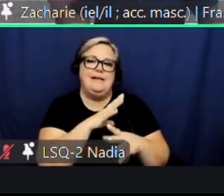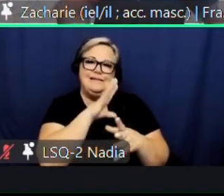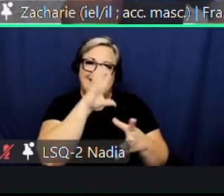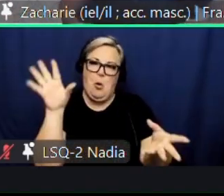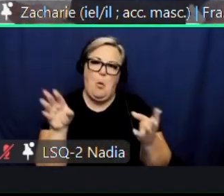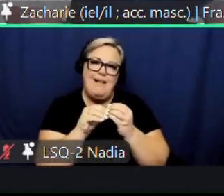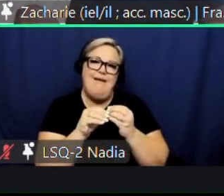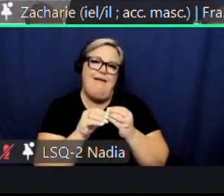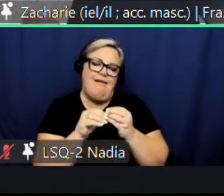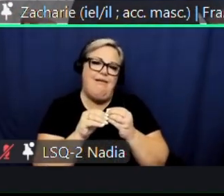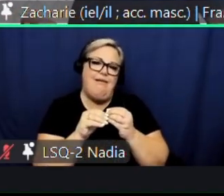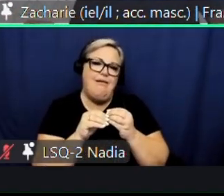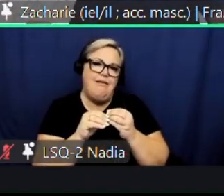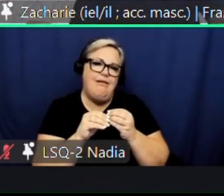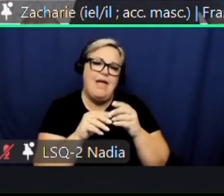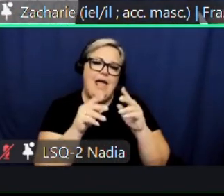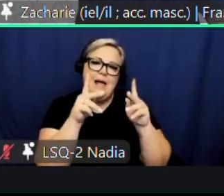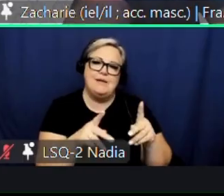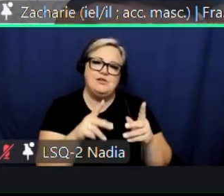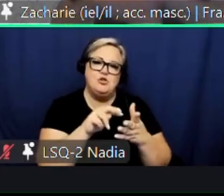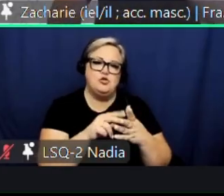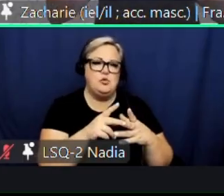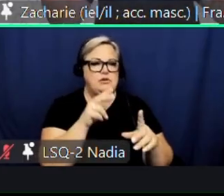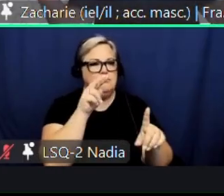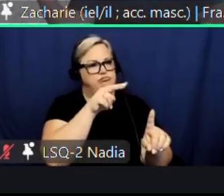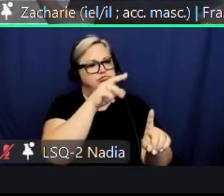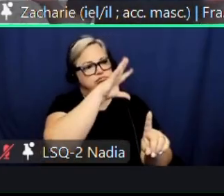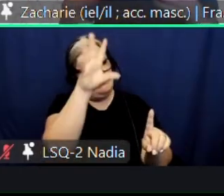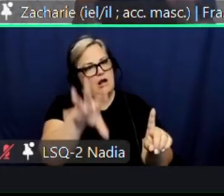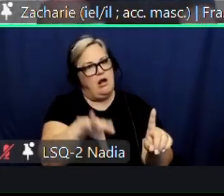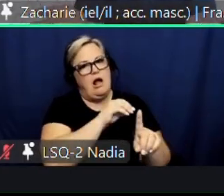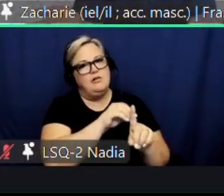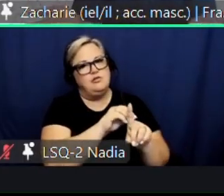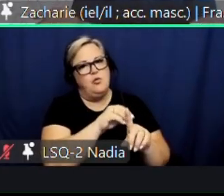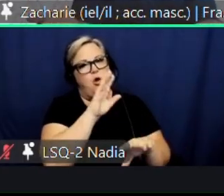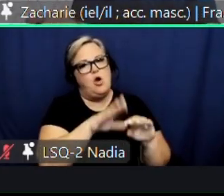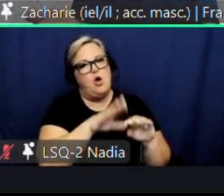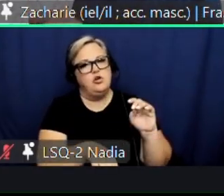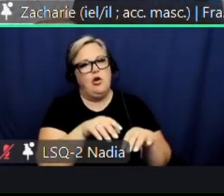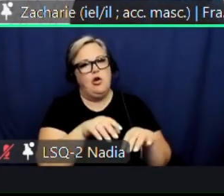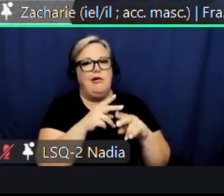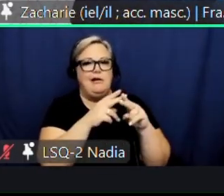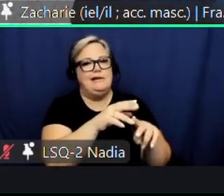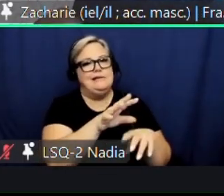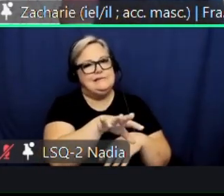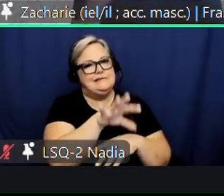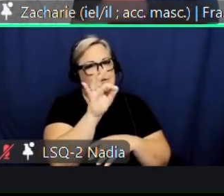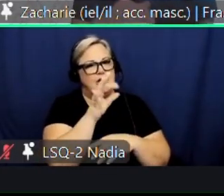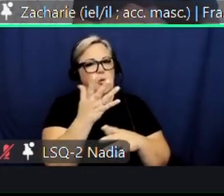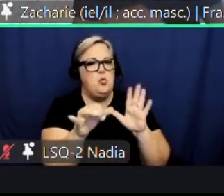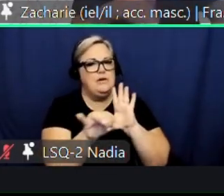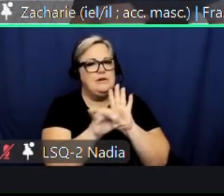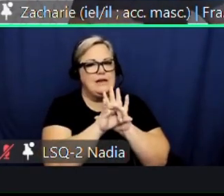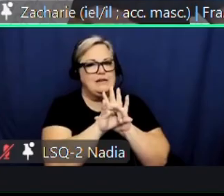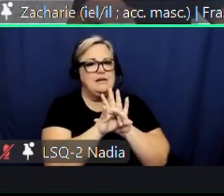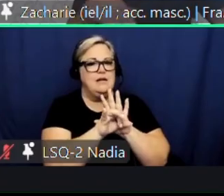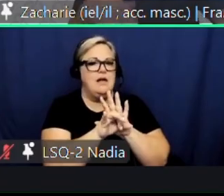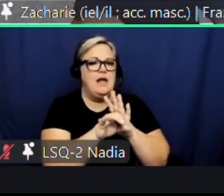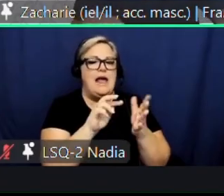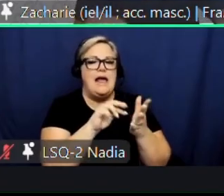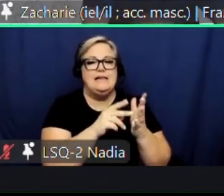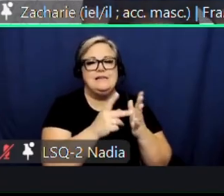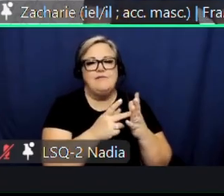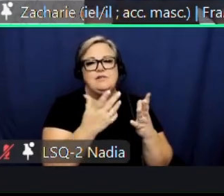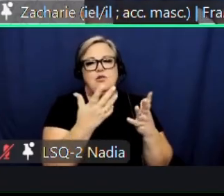holistique. Le prestataire devrait voir la personne dans son entièreté avant le diagnostic ou l'identité. En conséquence, on cherche